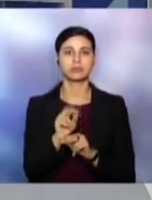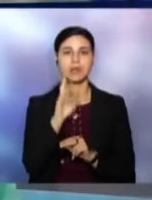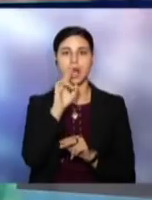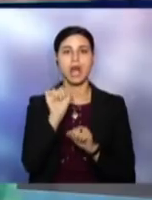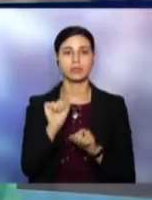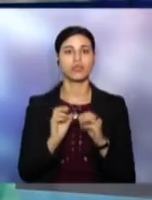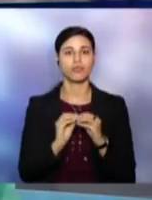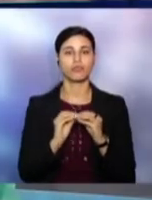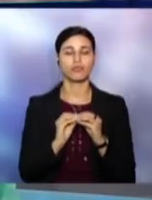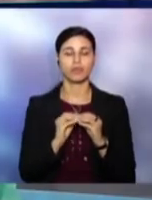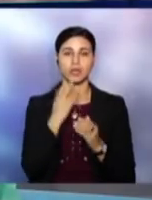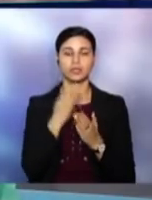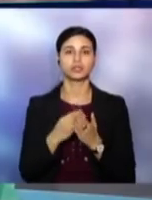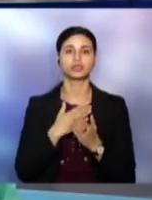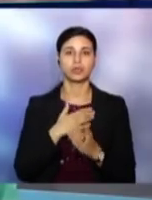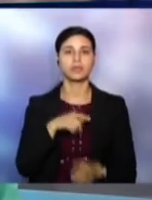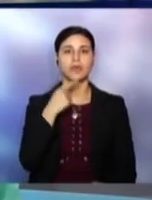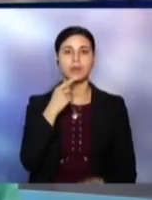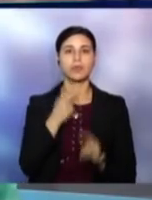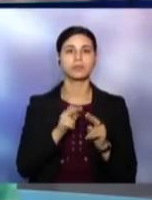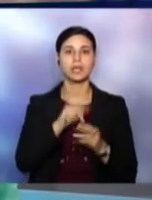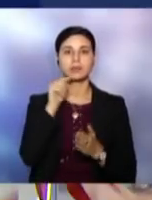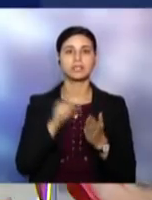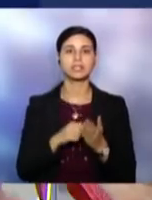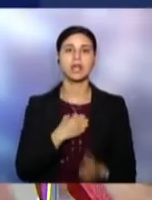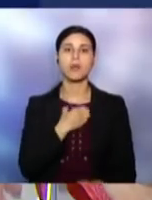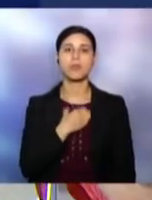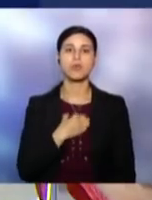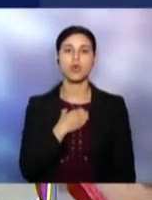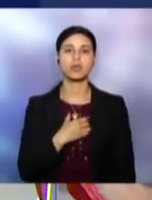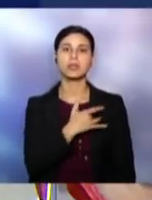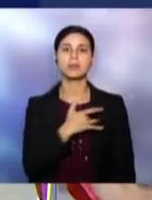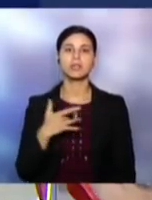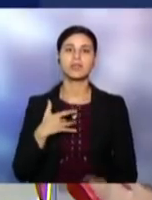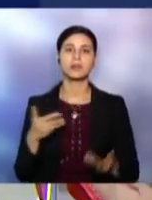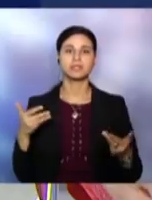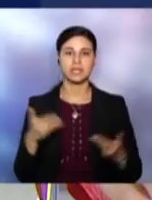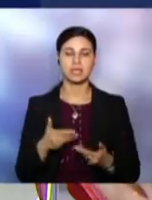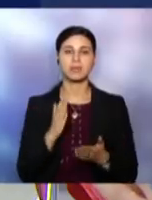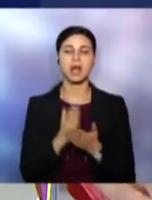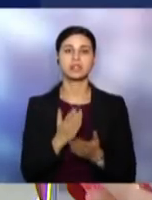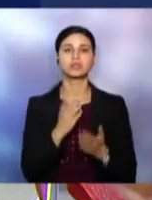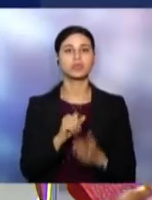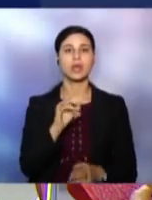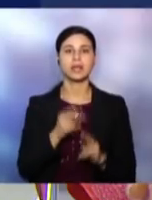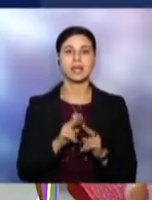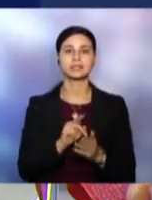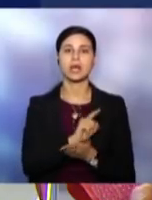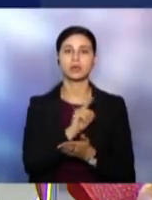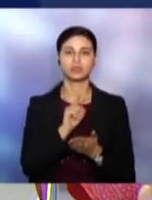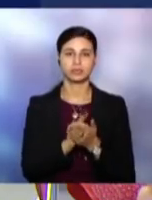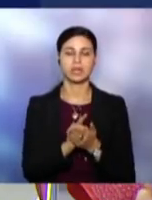თერაპია. ანუ ჩვენ მივედით იმ საკითხთან, რასაც ქვია ბრონქიტი, ფილტვების ანთება, არის თუ არა ეს აუცილებელი